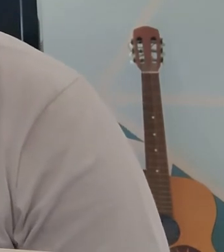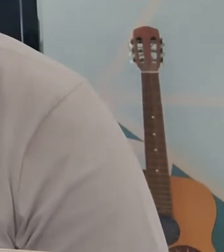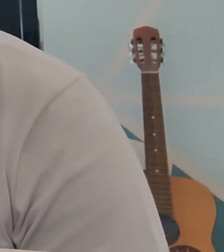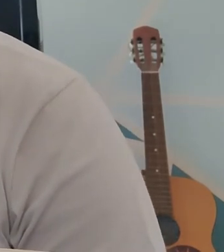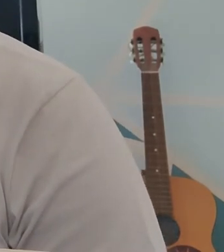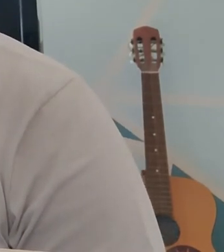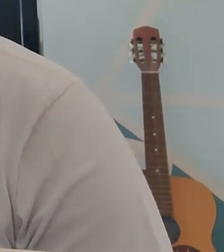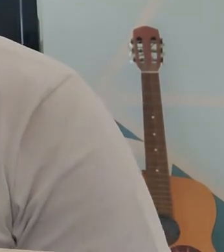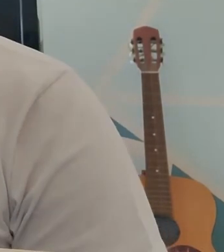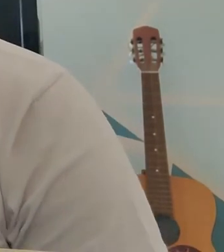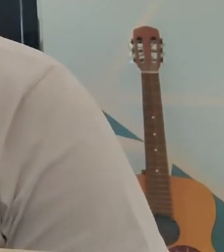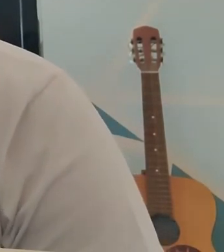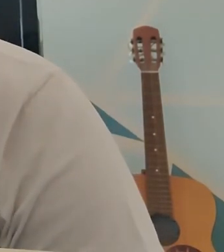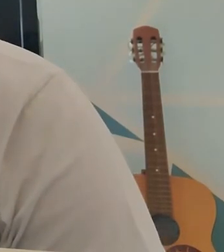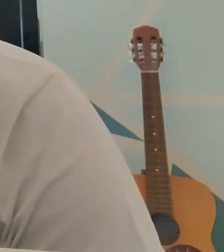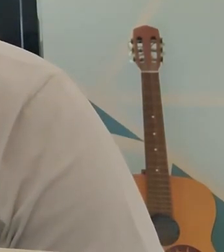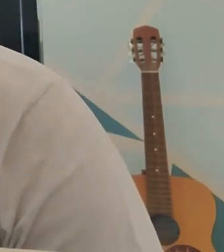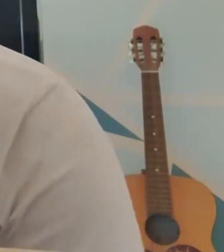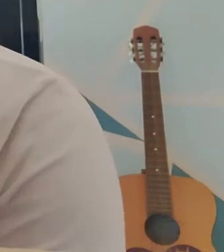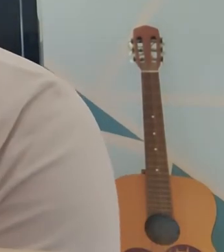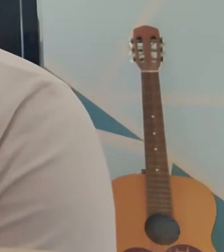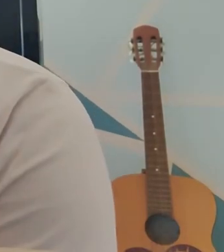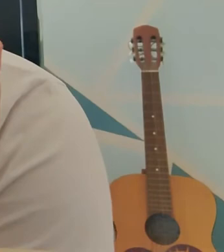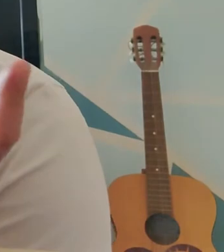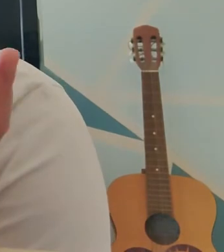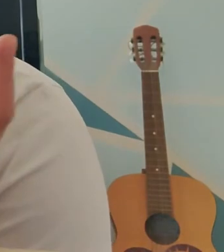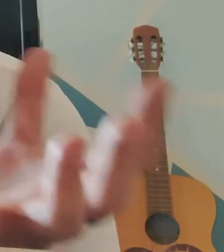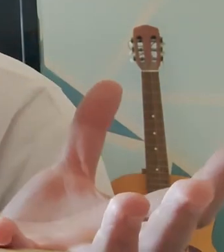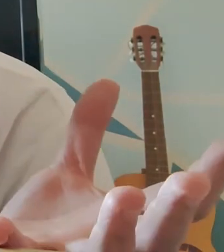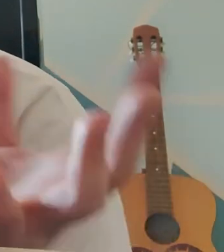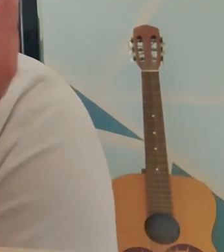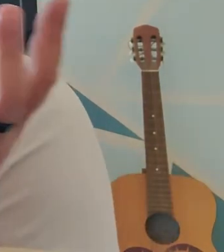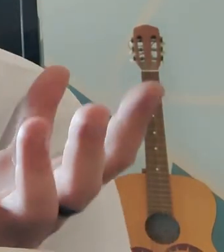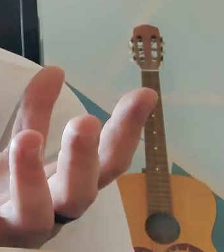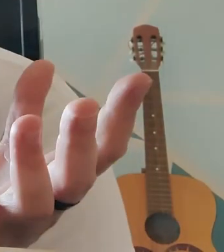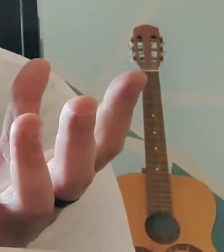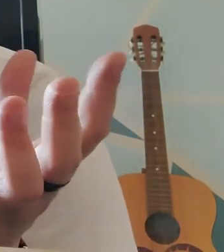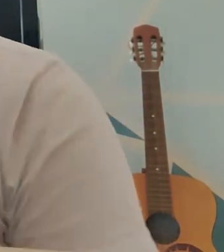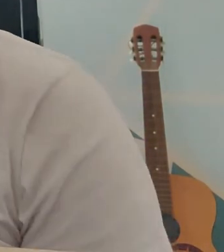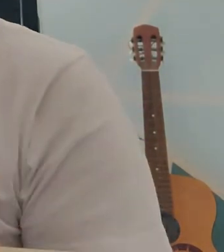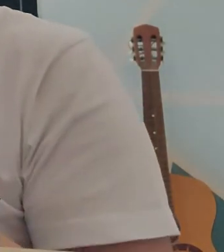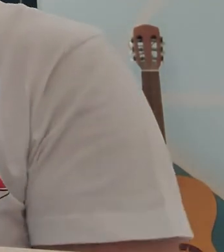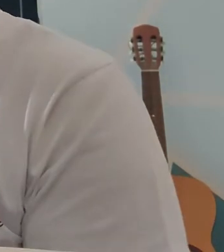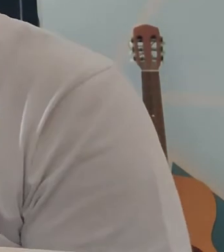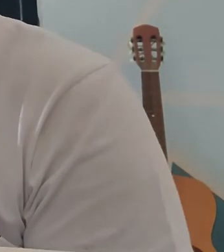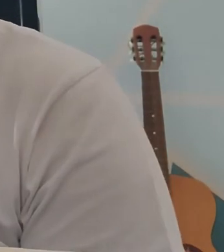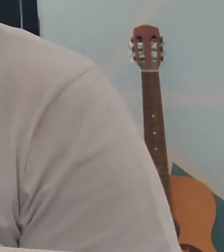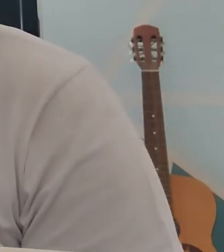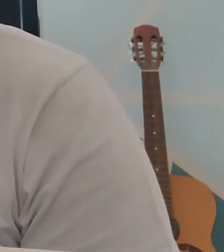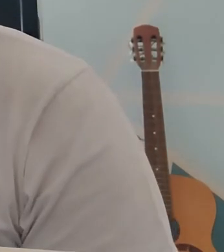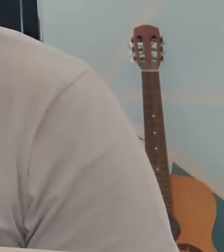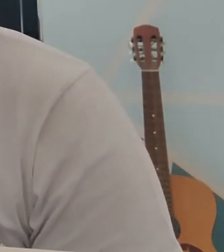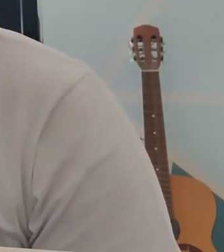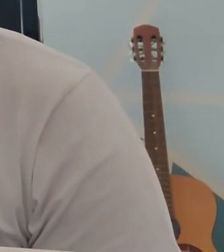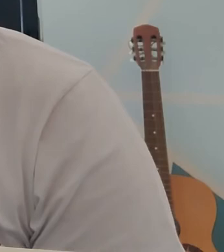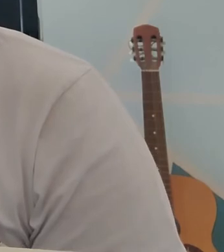stvari koje mi nikad nisu bile jasne je ono križanje prije jela. Zato što ja ne znam ko odlučuje na šta se križa, na šta ne. Jer nijedan od mojih frendova se